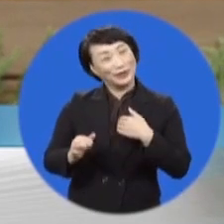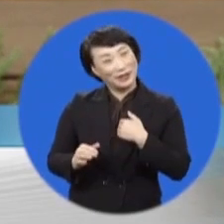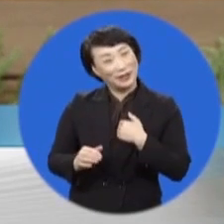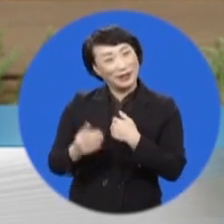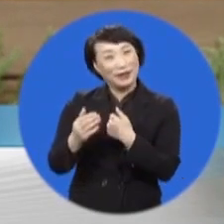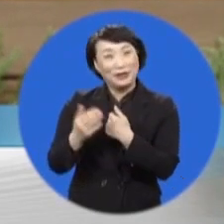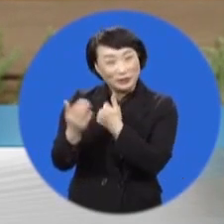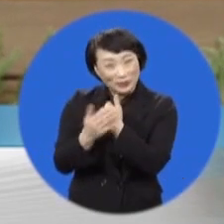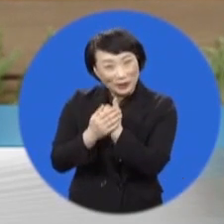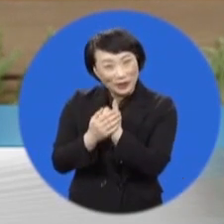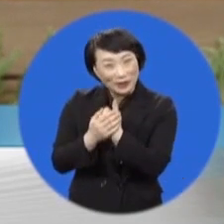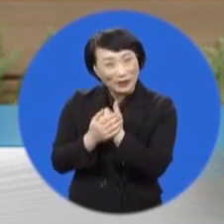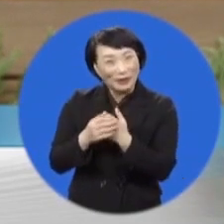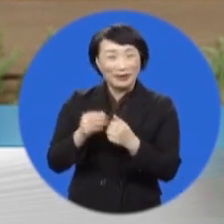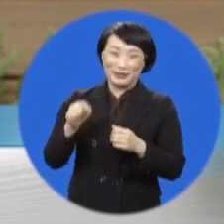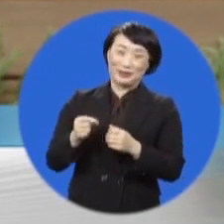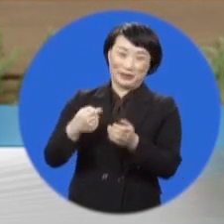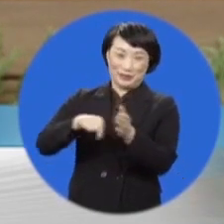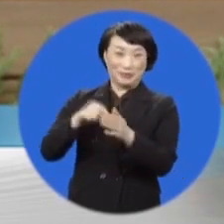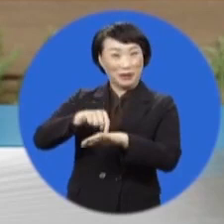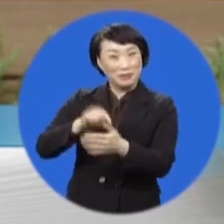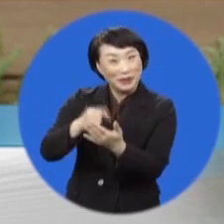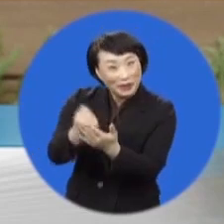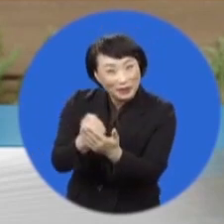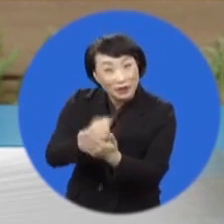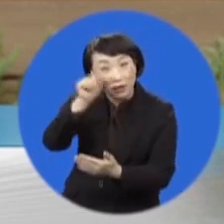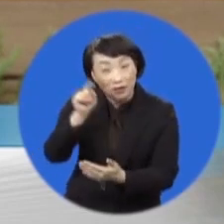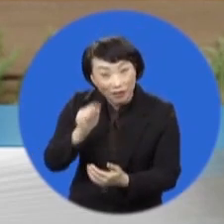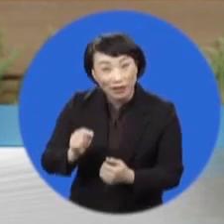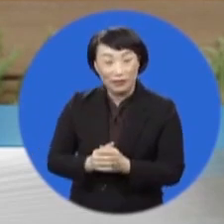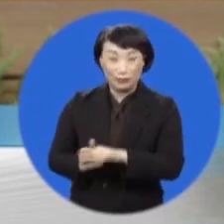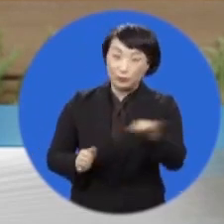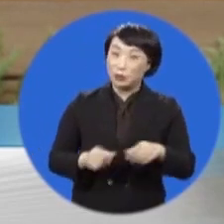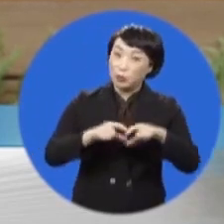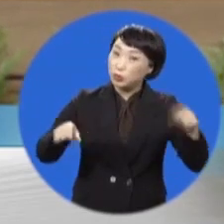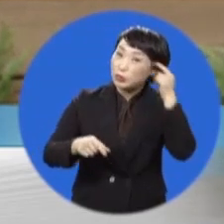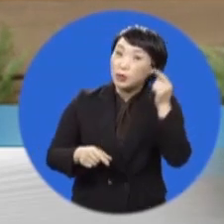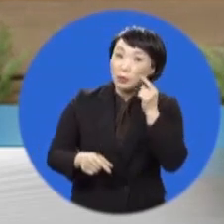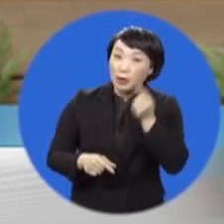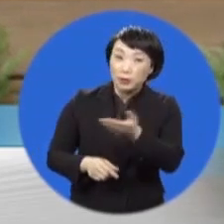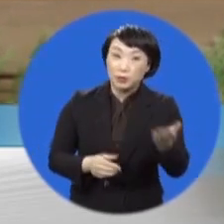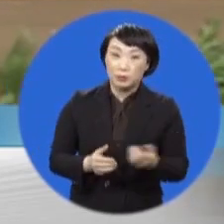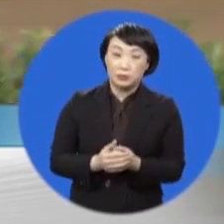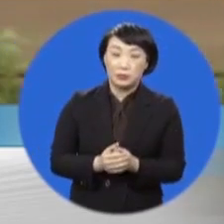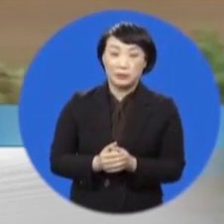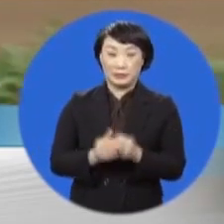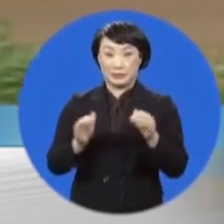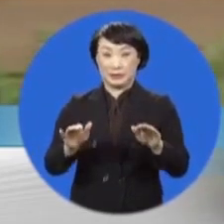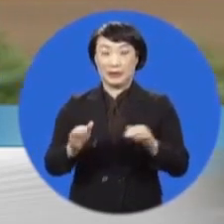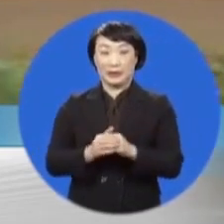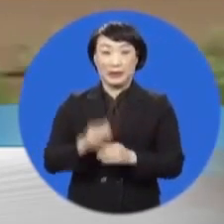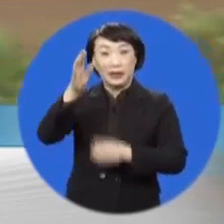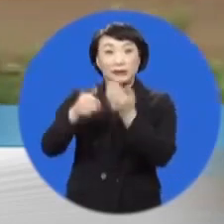를 도와 시 2시 여부 내가 다시 사실 우리가 상식적으로 생각해봐 아